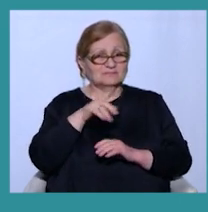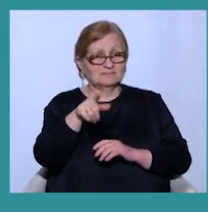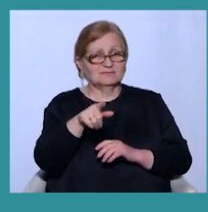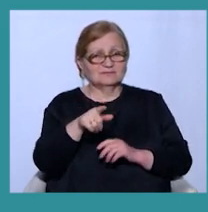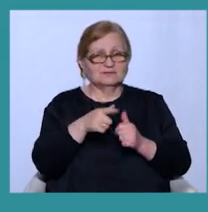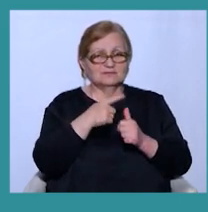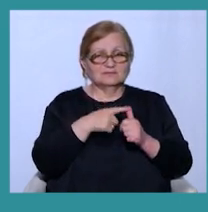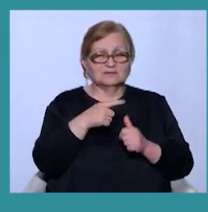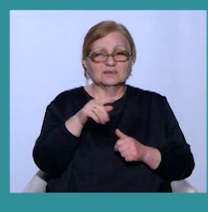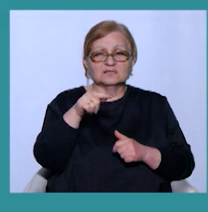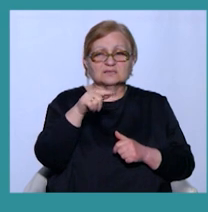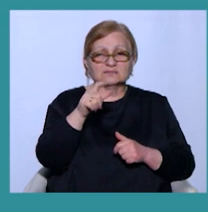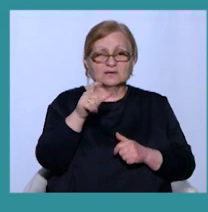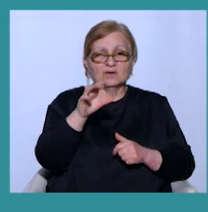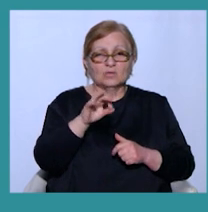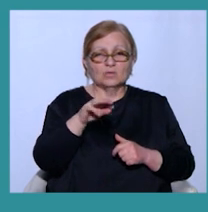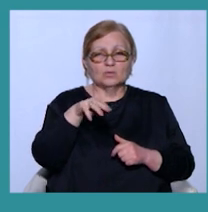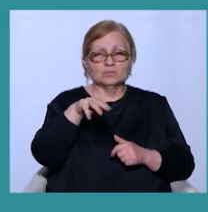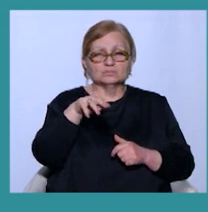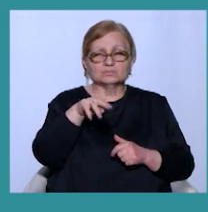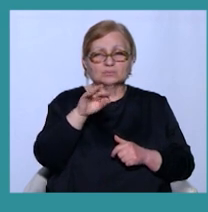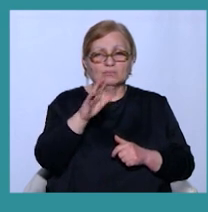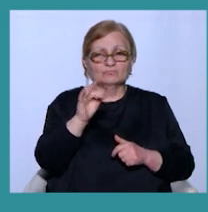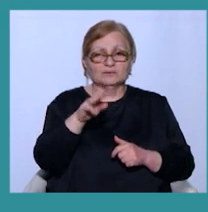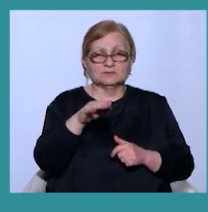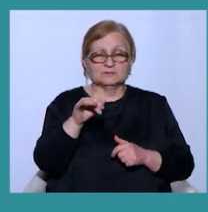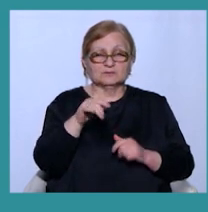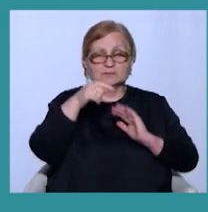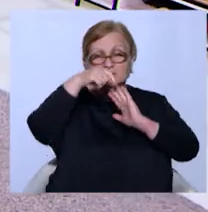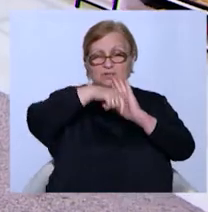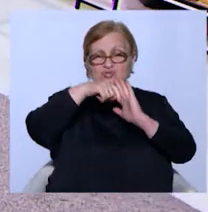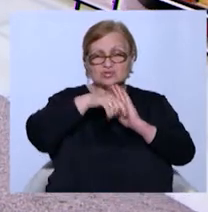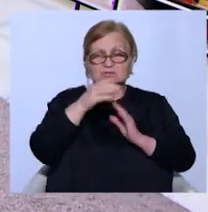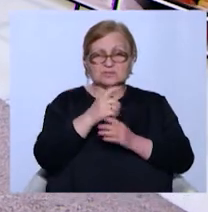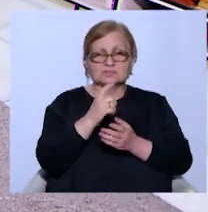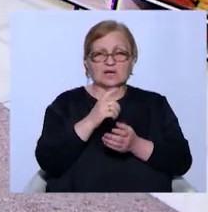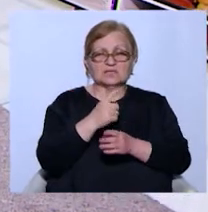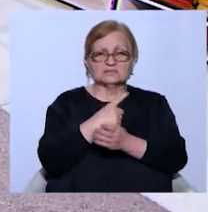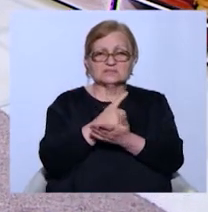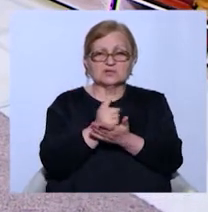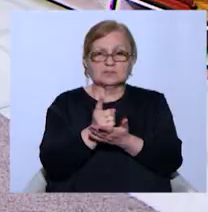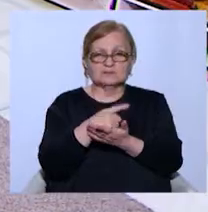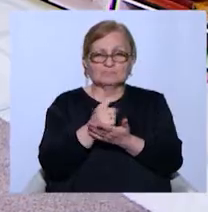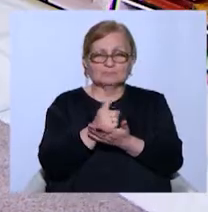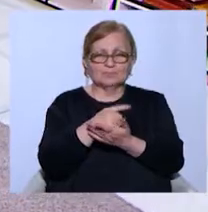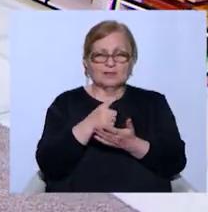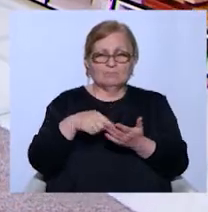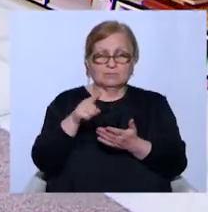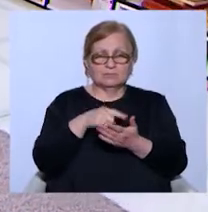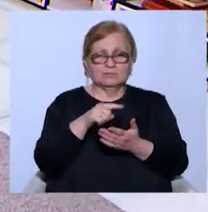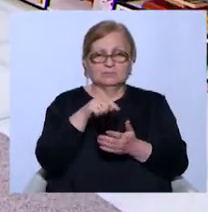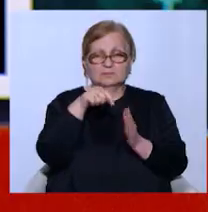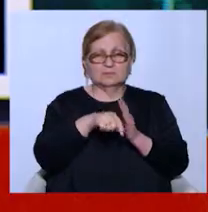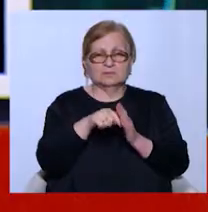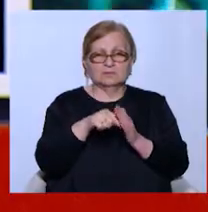ჰქვია თეოდოვიტი. ანუ არის ესე იგი მოწყობილება, რომელშიც არის კომპასი, დატრია ბრუნავი კომპასი დამაგრებული